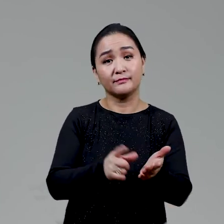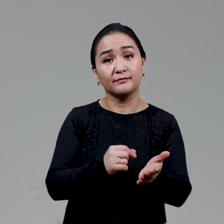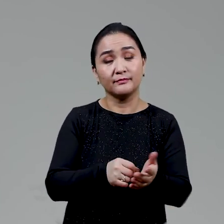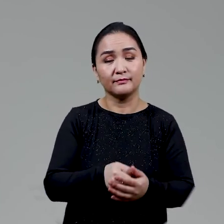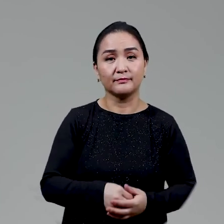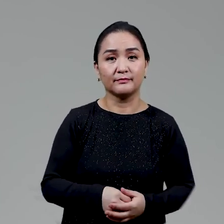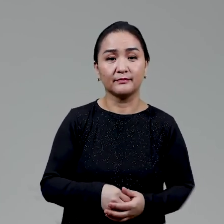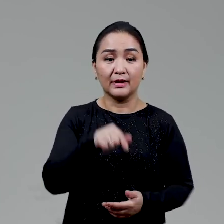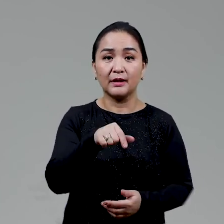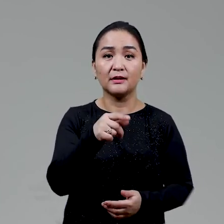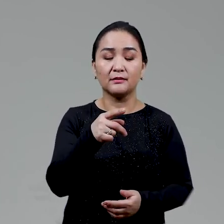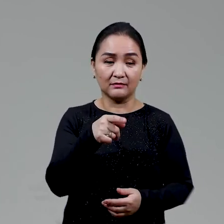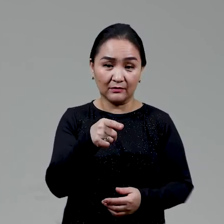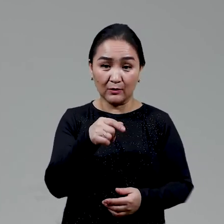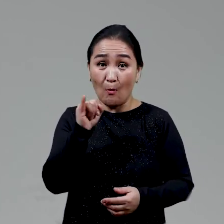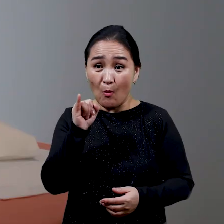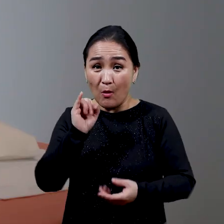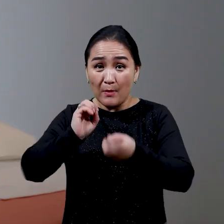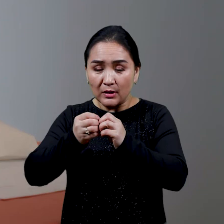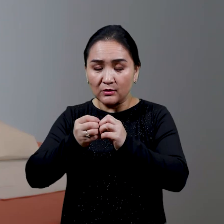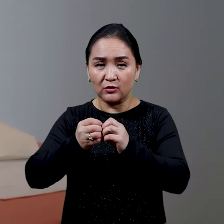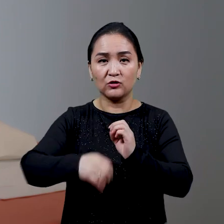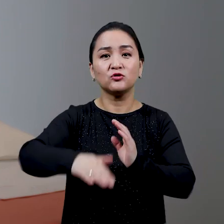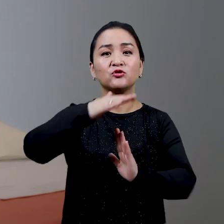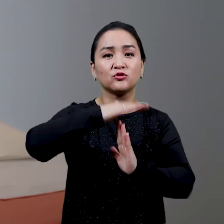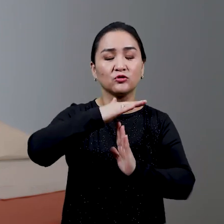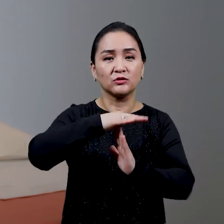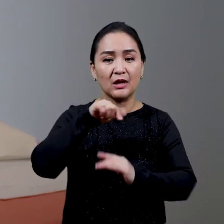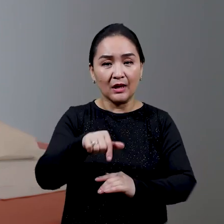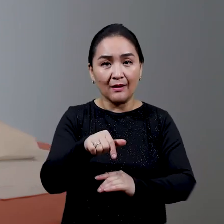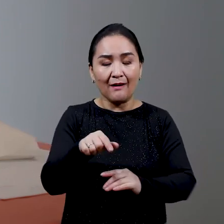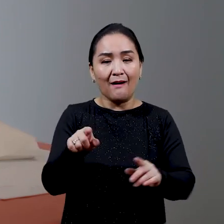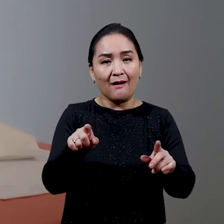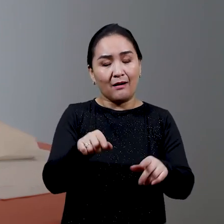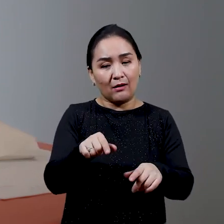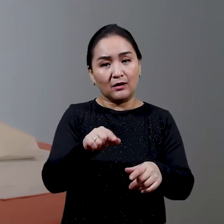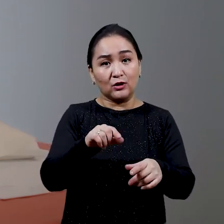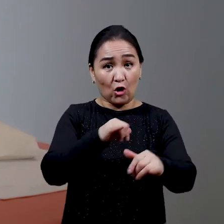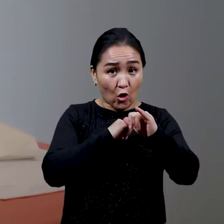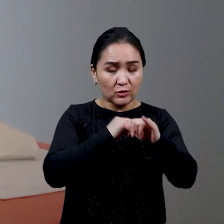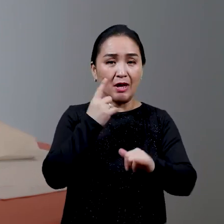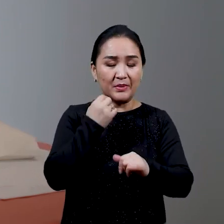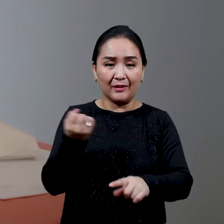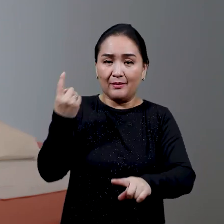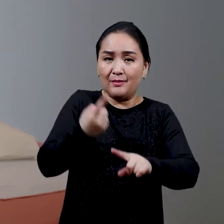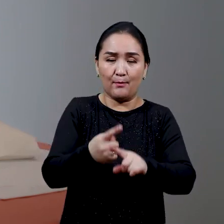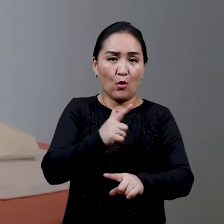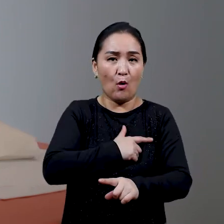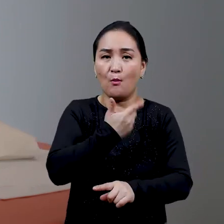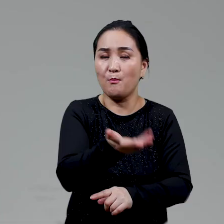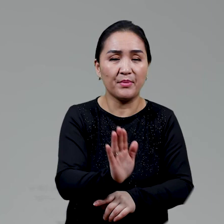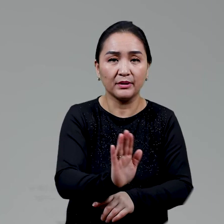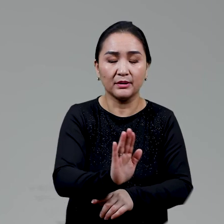байх хэрэгтэй. Тэгжээж энэ үйлдэл зогсоно. Тийм байдалд орсон эмэгтэйний битгий одоо нэмж битгий гомдоо. Тэгээ нэмж битгий дээрээс нь